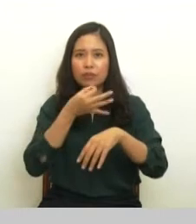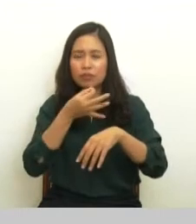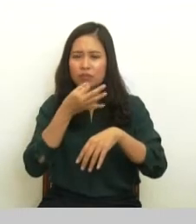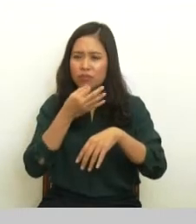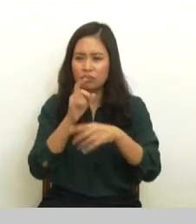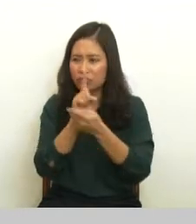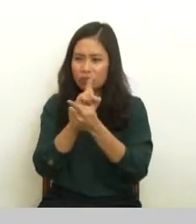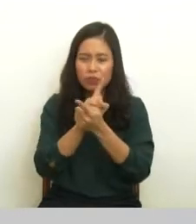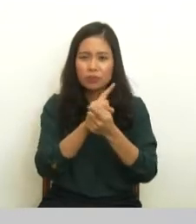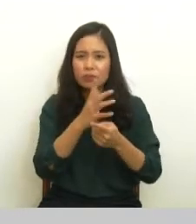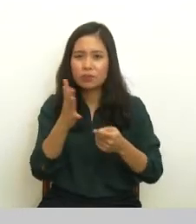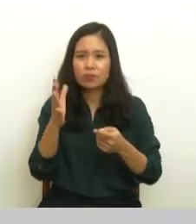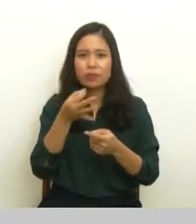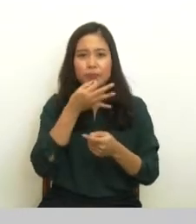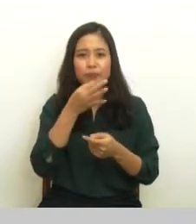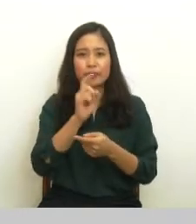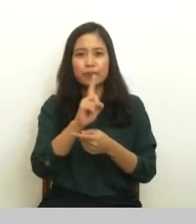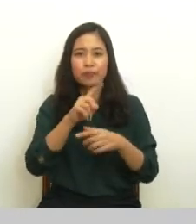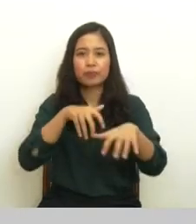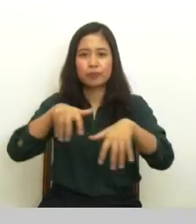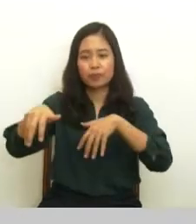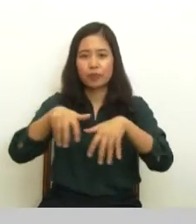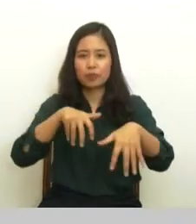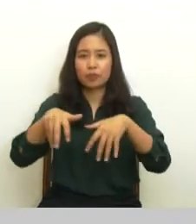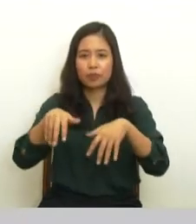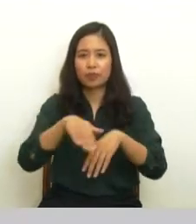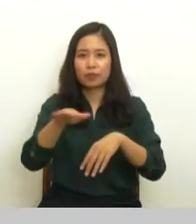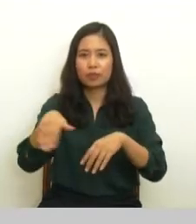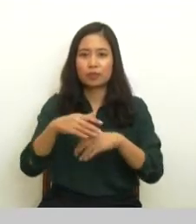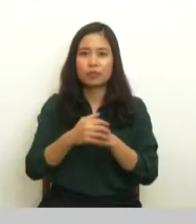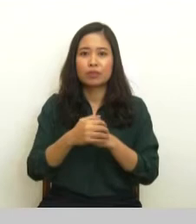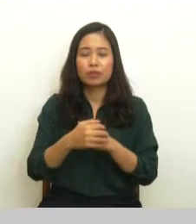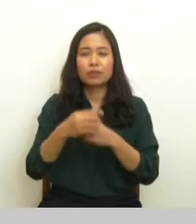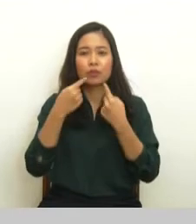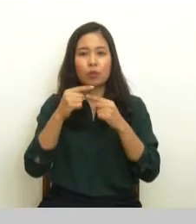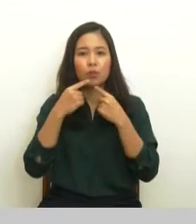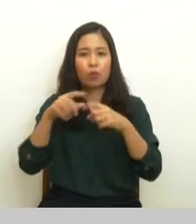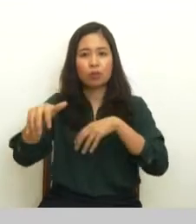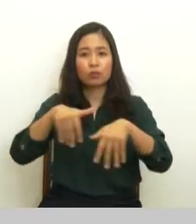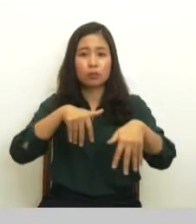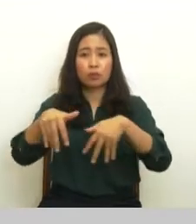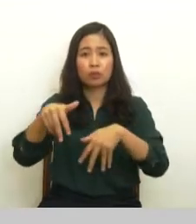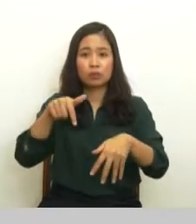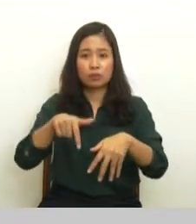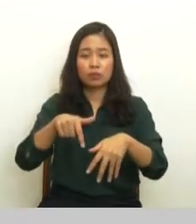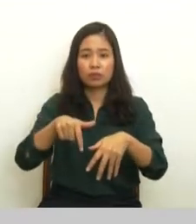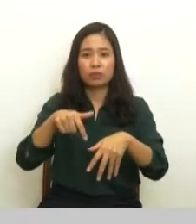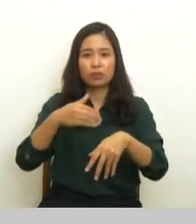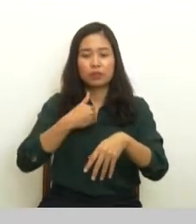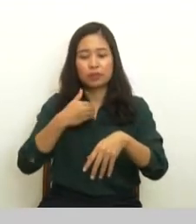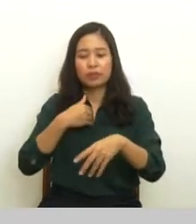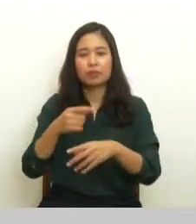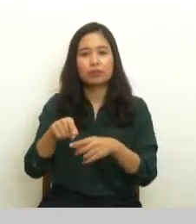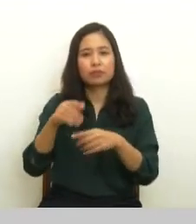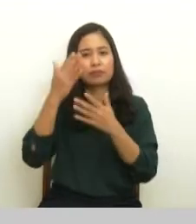ว่ามีอาชีพใดบ้างในชุมชนของเราเด็กๆตอบอาชีพในชุมชนทหลากหลายซึงอาชีพหนึ่ที่เดกๆสน